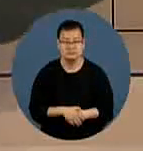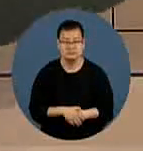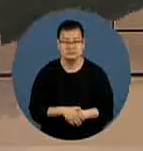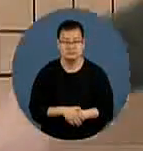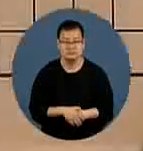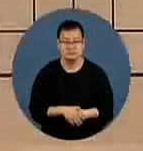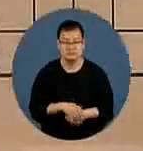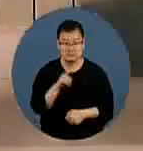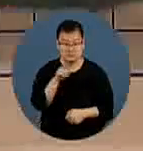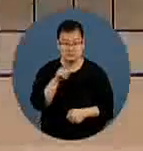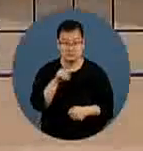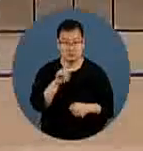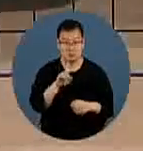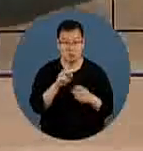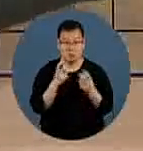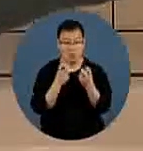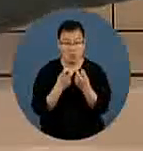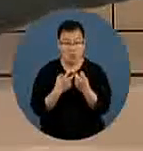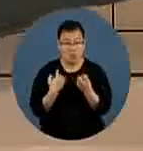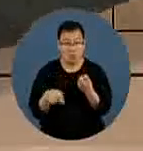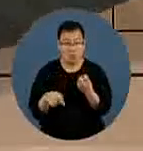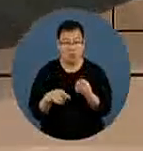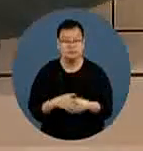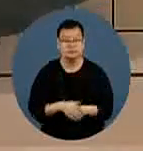네, 여기서의 정답은